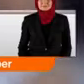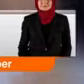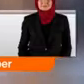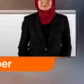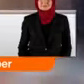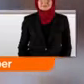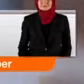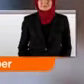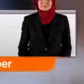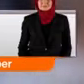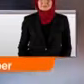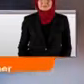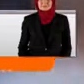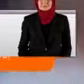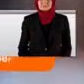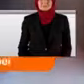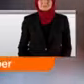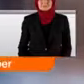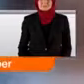size var